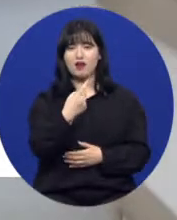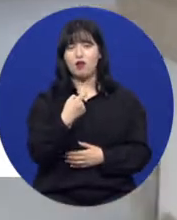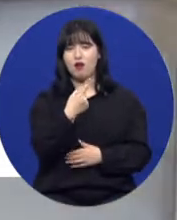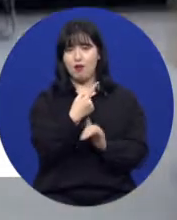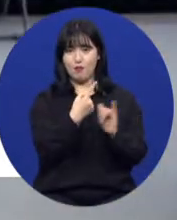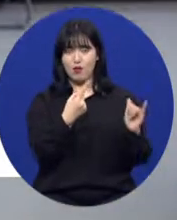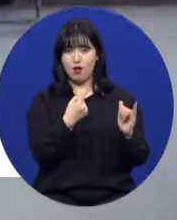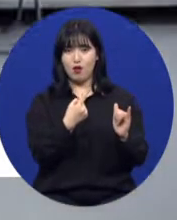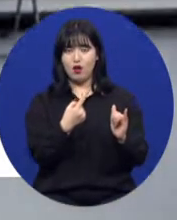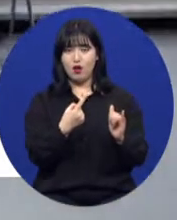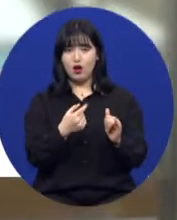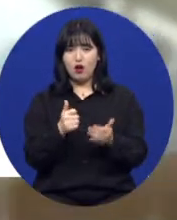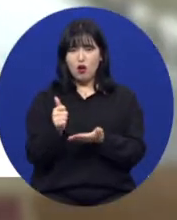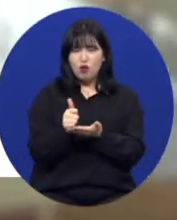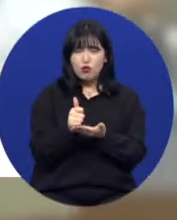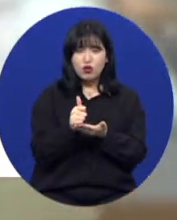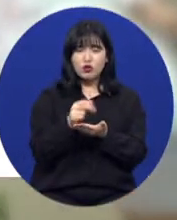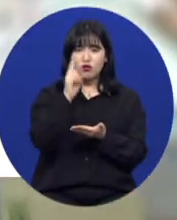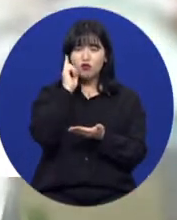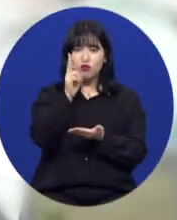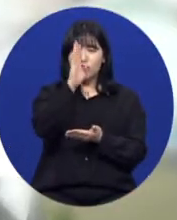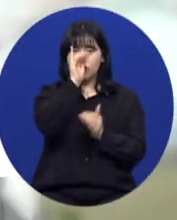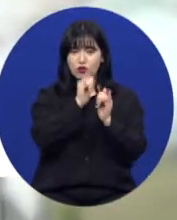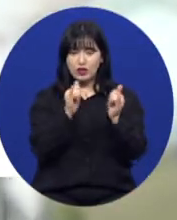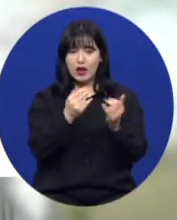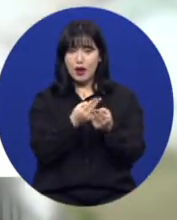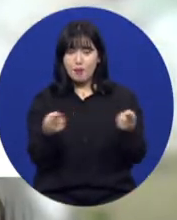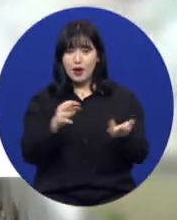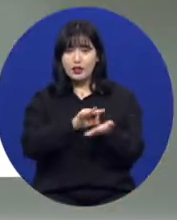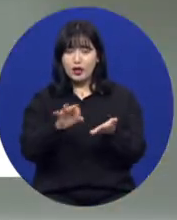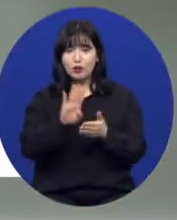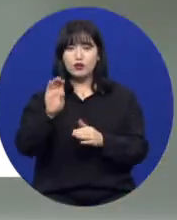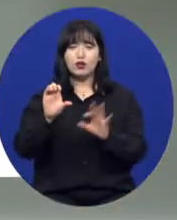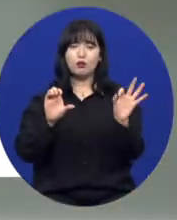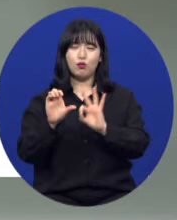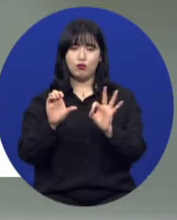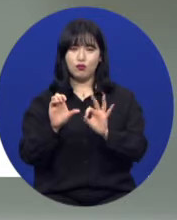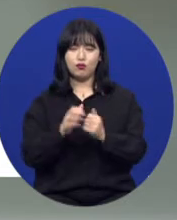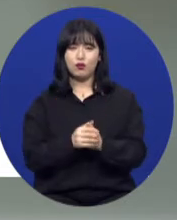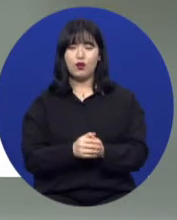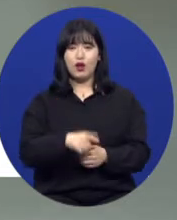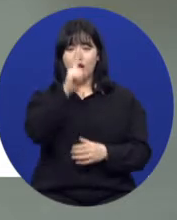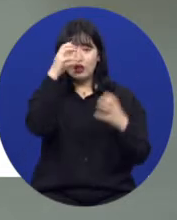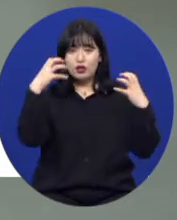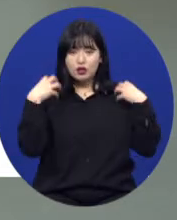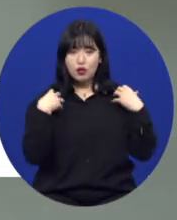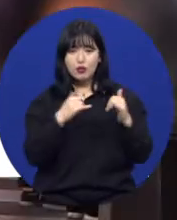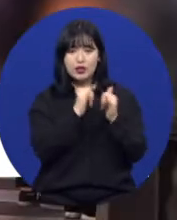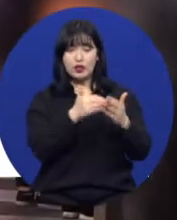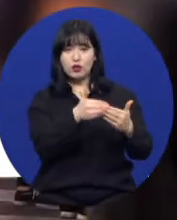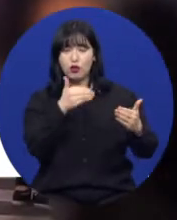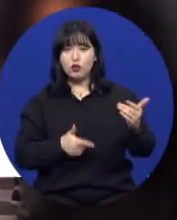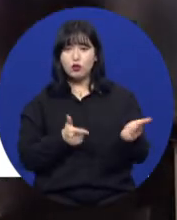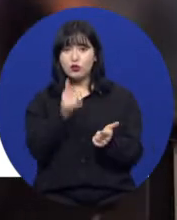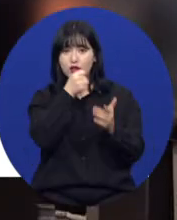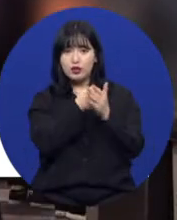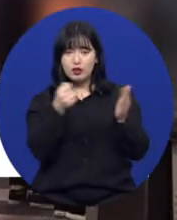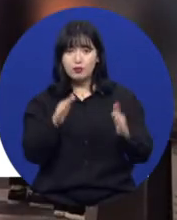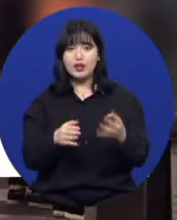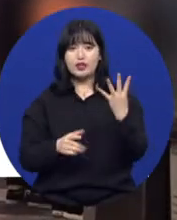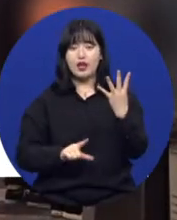늘었고 의 중증 병산 가동률은 45% 입니다 정부의 사회적 거리두기 조정에 따라 오는